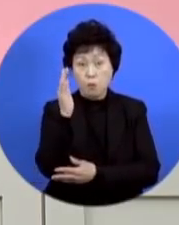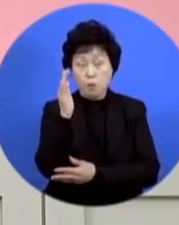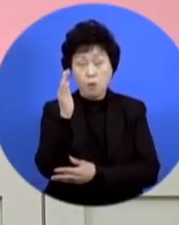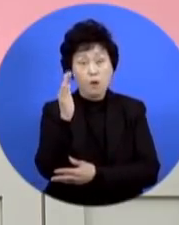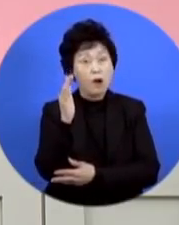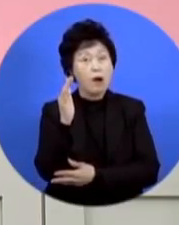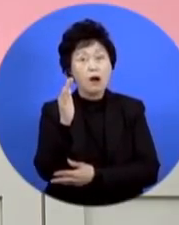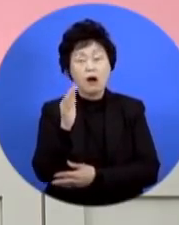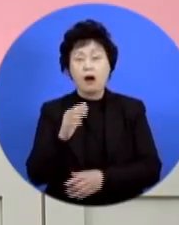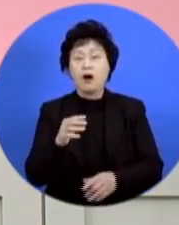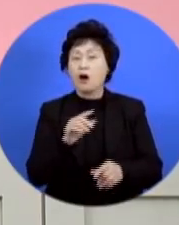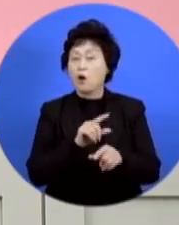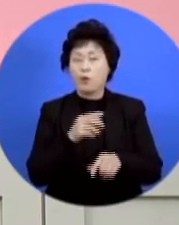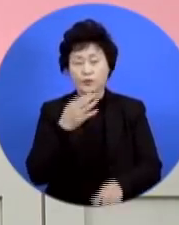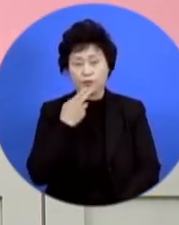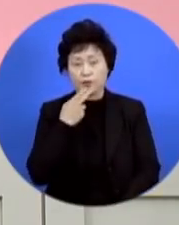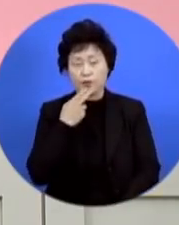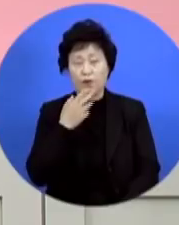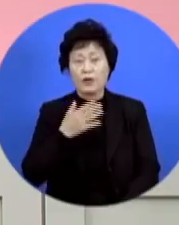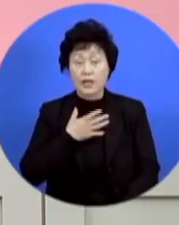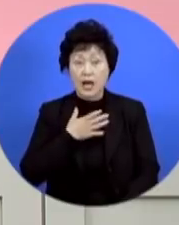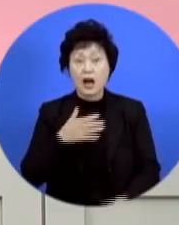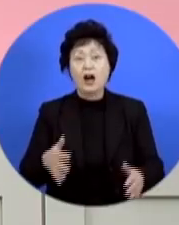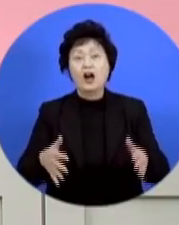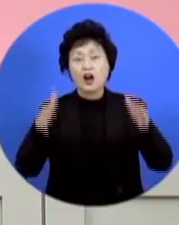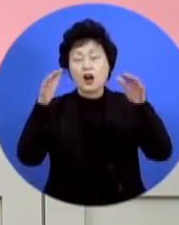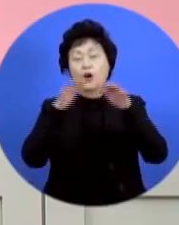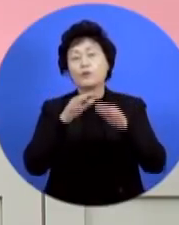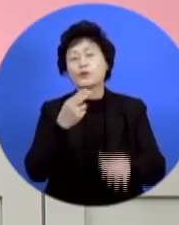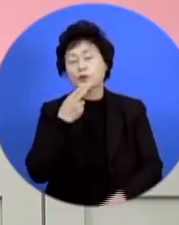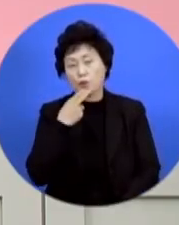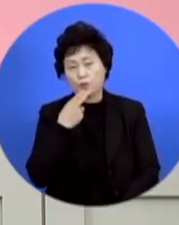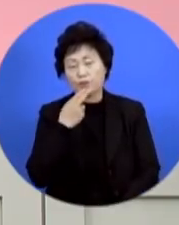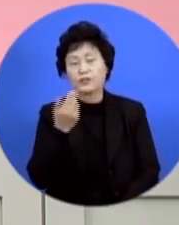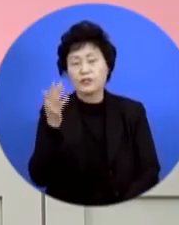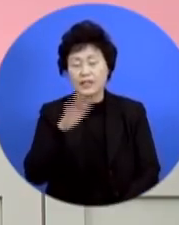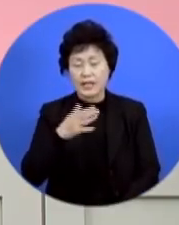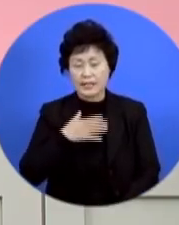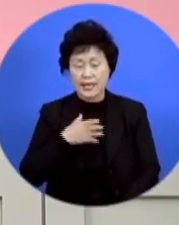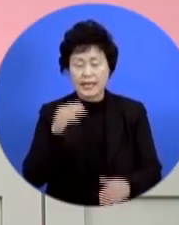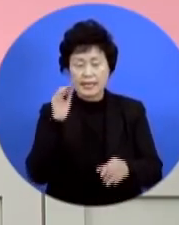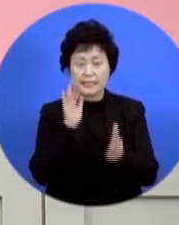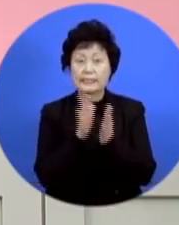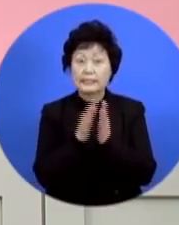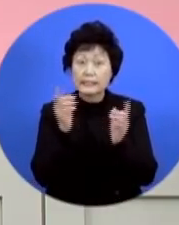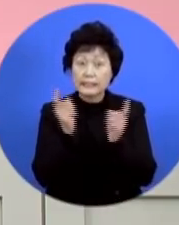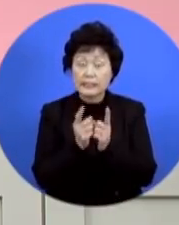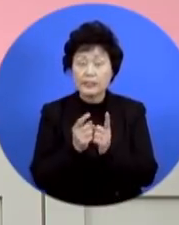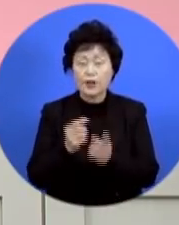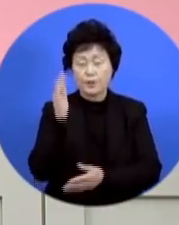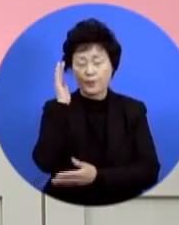없고 네. 이거라도 내가 해야겠다. 예. 그래서 우리 힘든 성도들 생각하면서